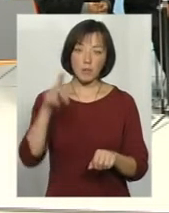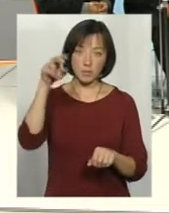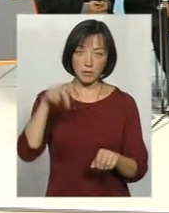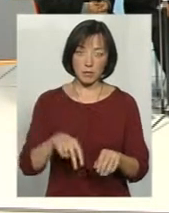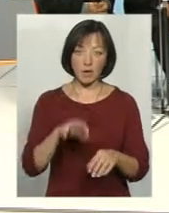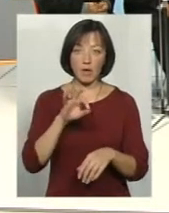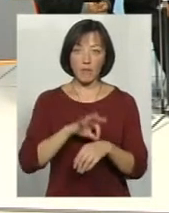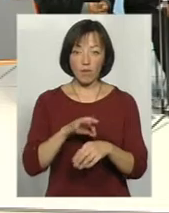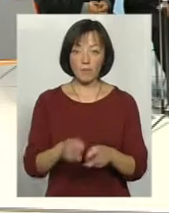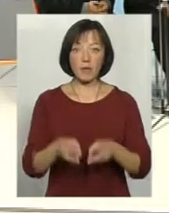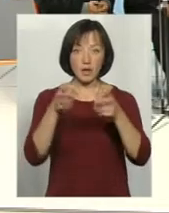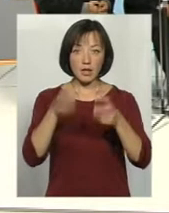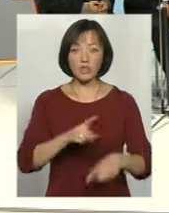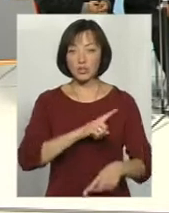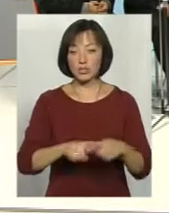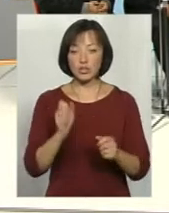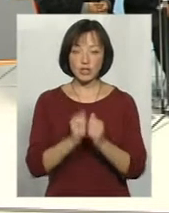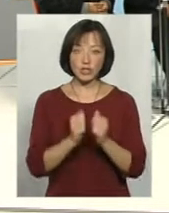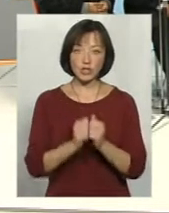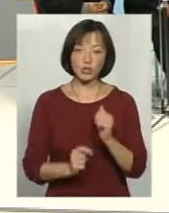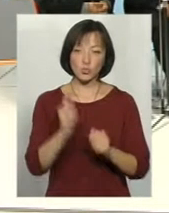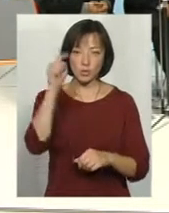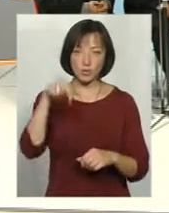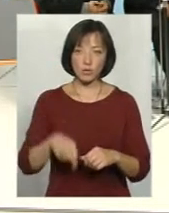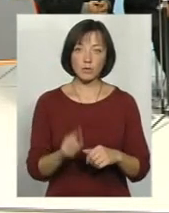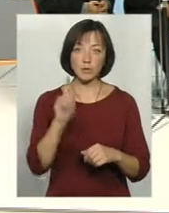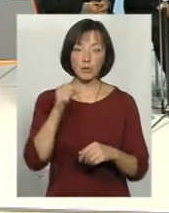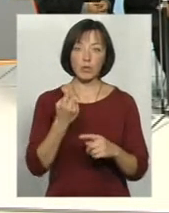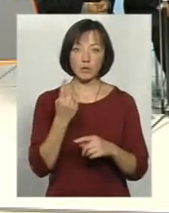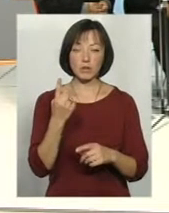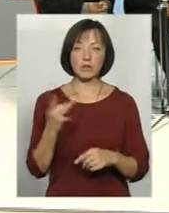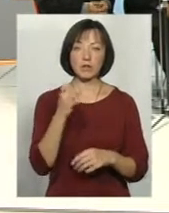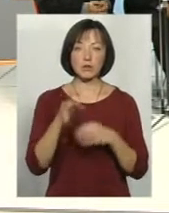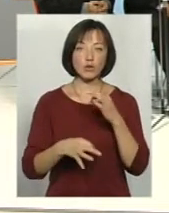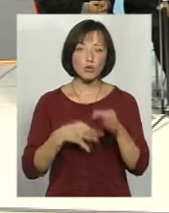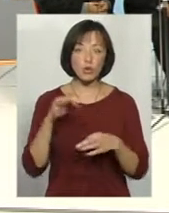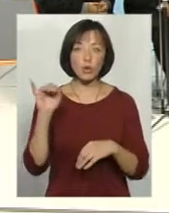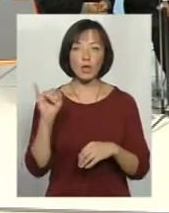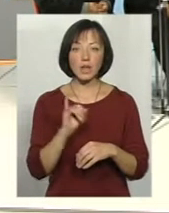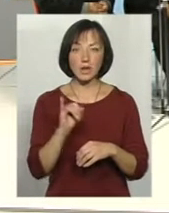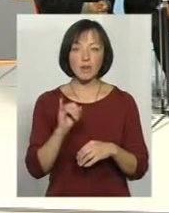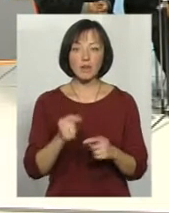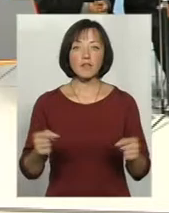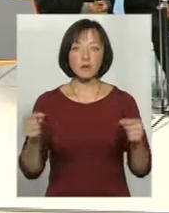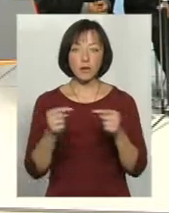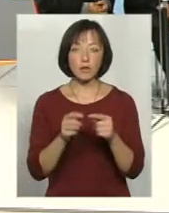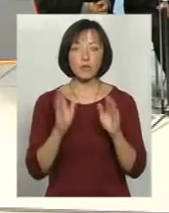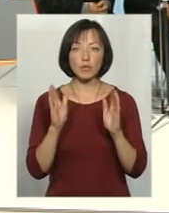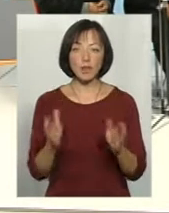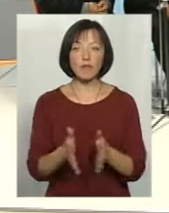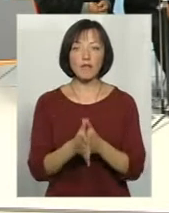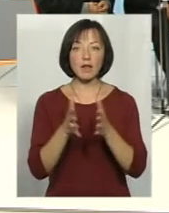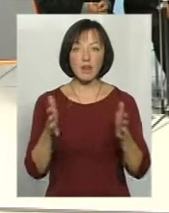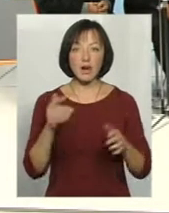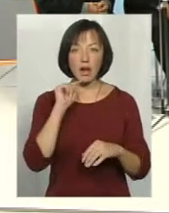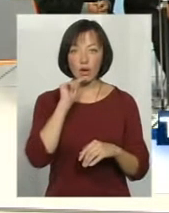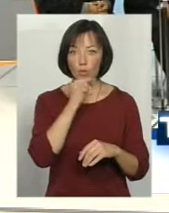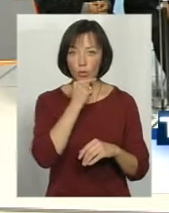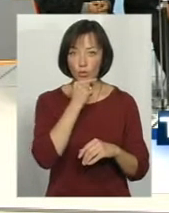будуть пересуватися значно частіше, ніж один раз на добу. І, відповідно, буде велика